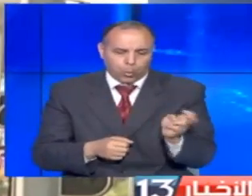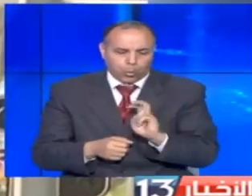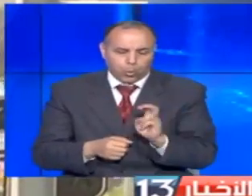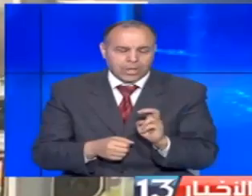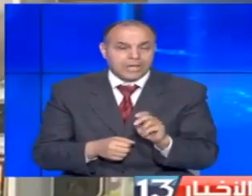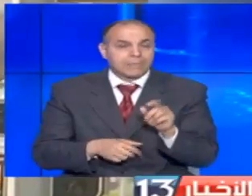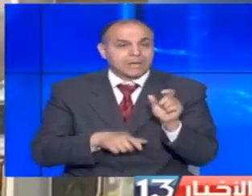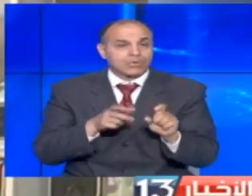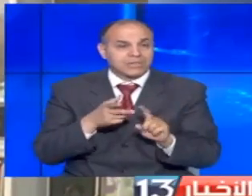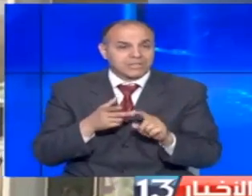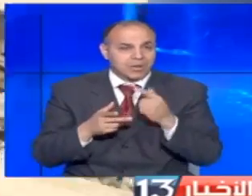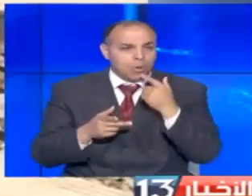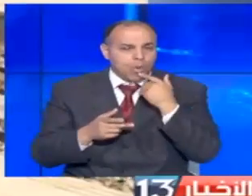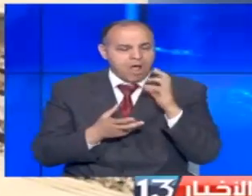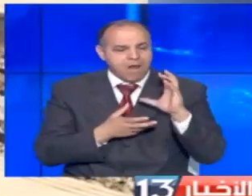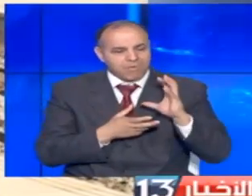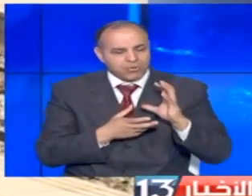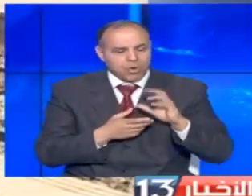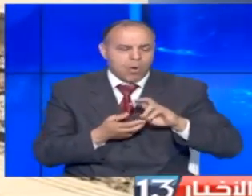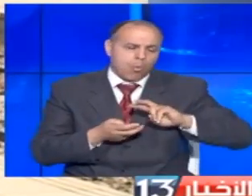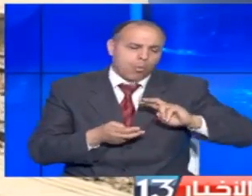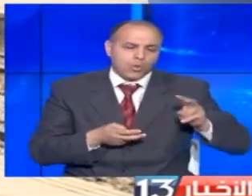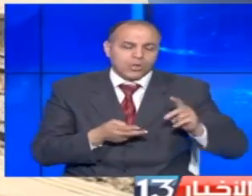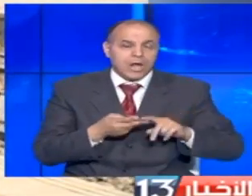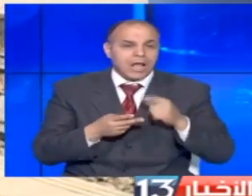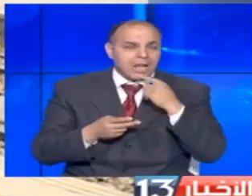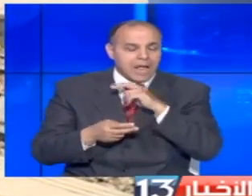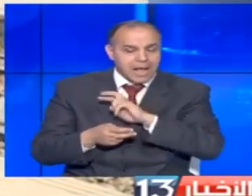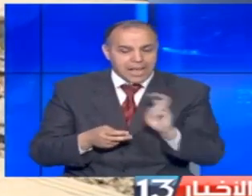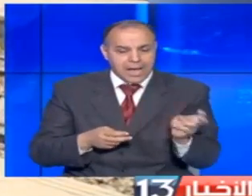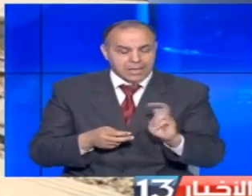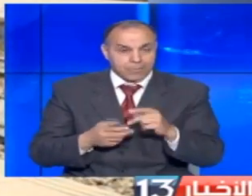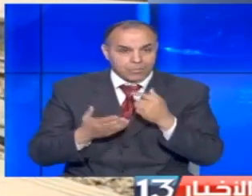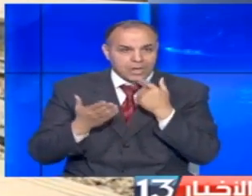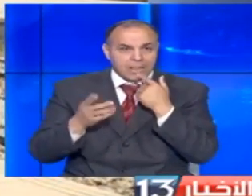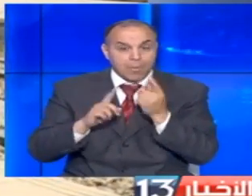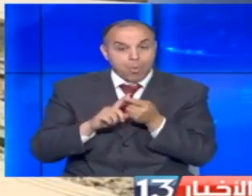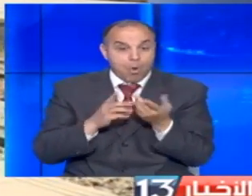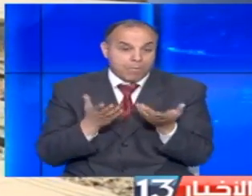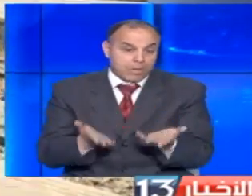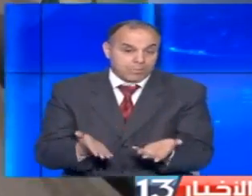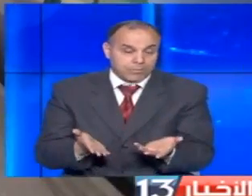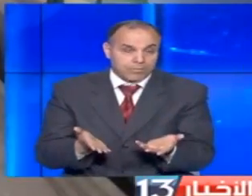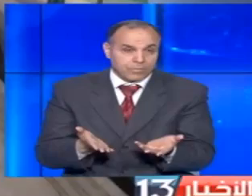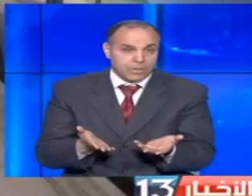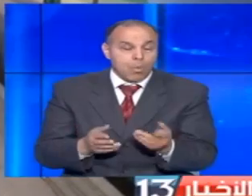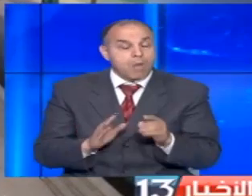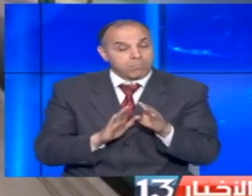المسافرين والفوسفات والبضائع على هذا الخط نظرا لاهميته